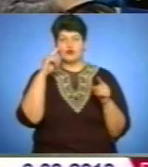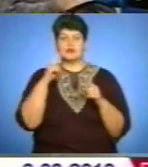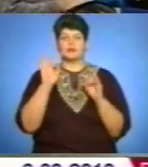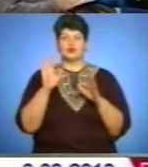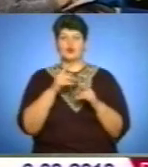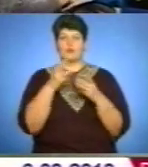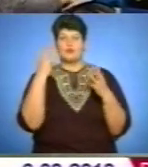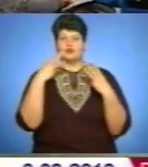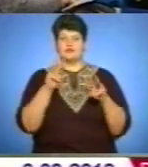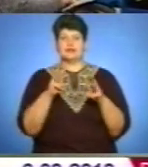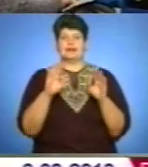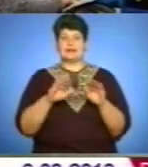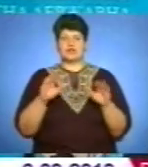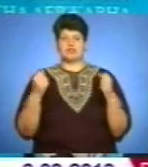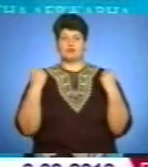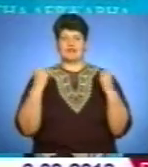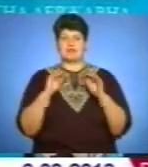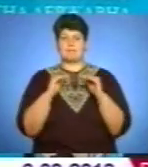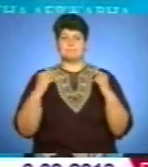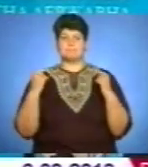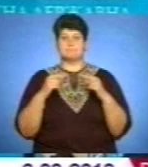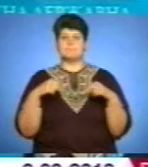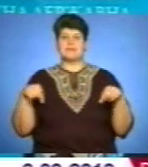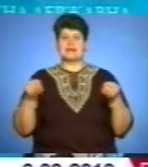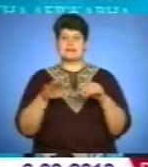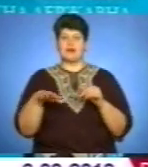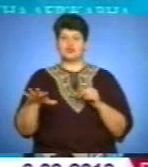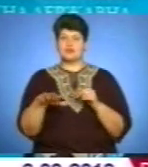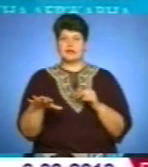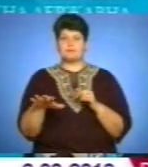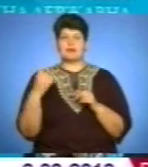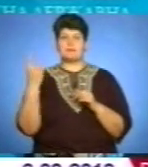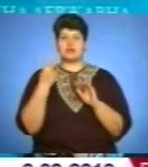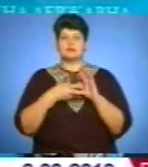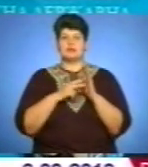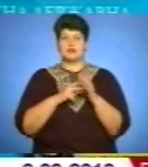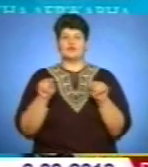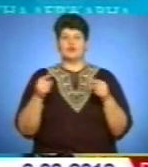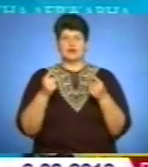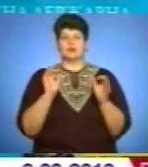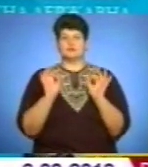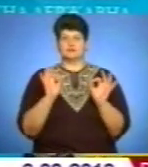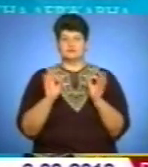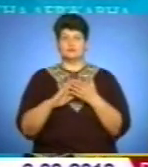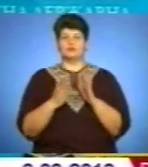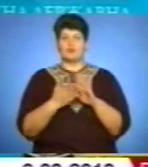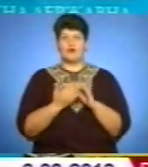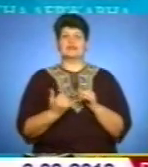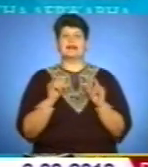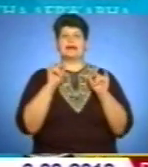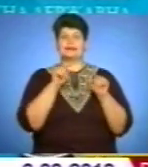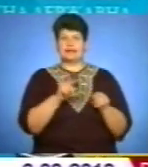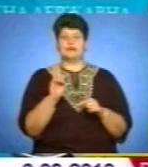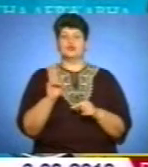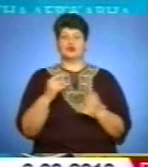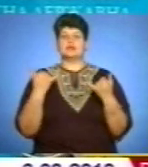модернізуватимуть дитячі спортивні майданчики. На перший план ми повинні поставити завдання створення належних матеріальних умов для тих, хто